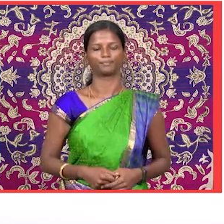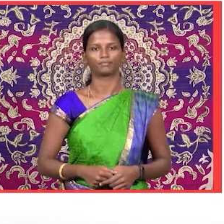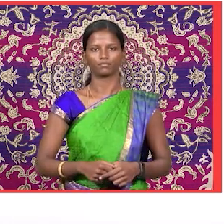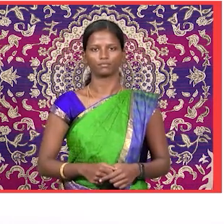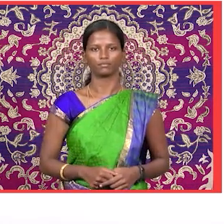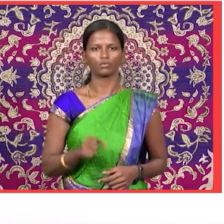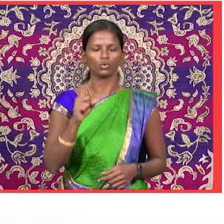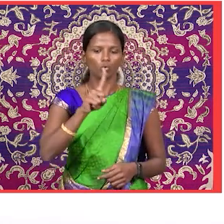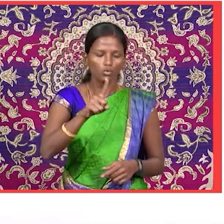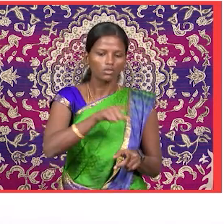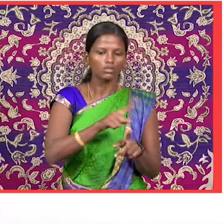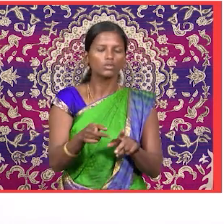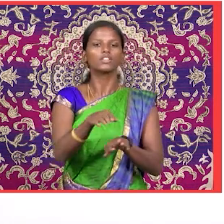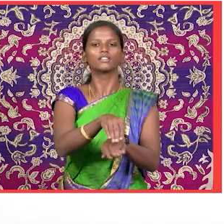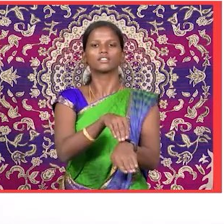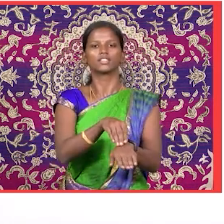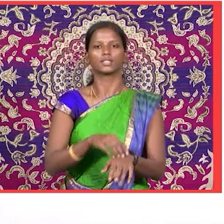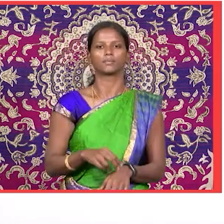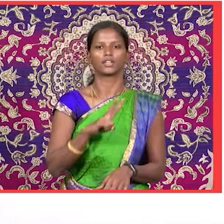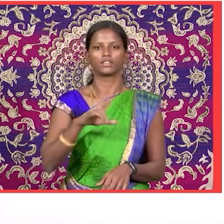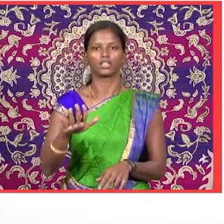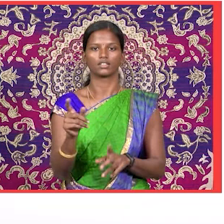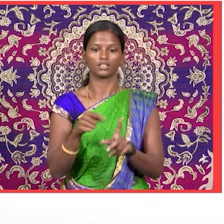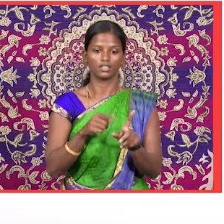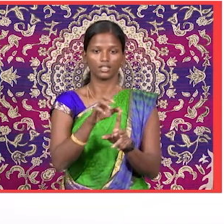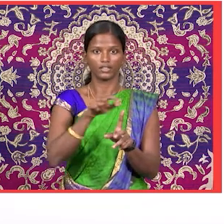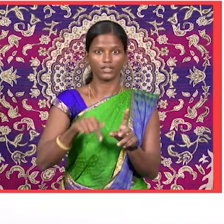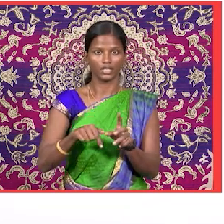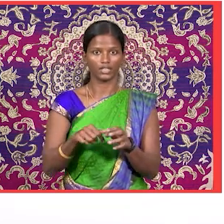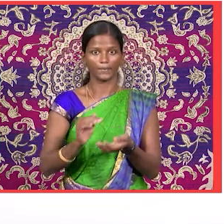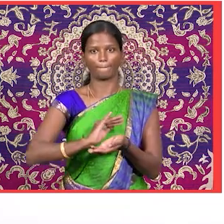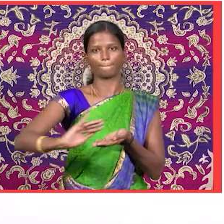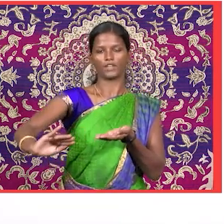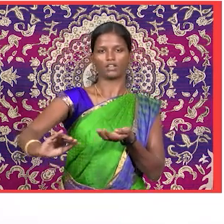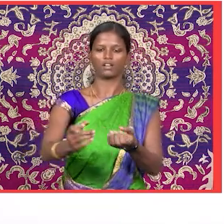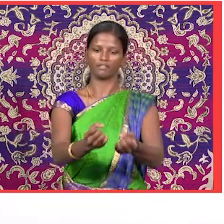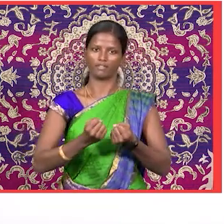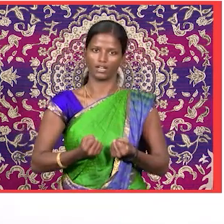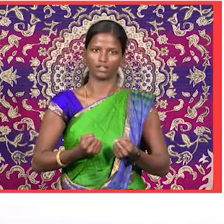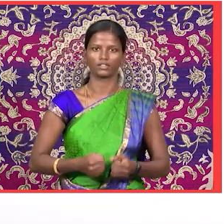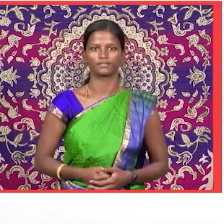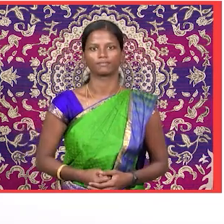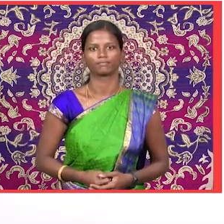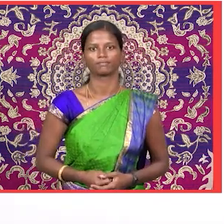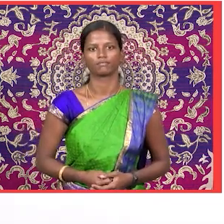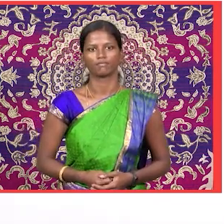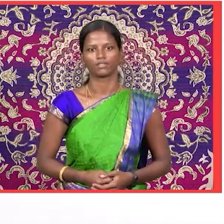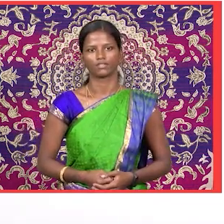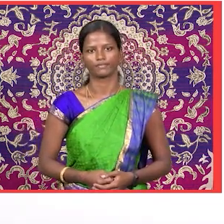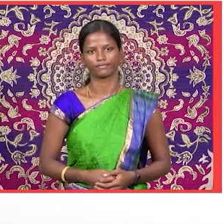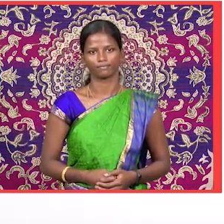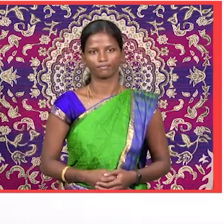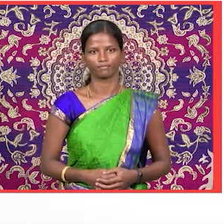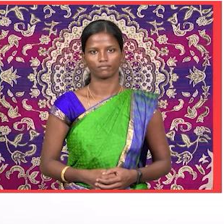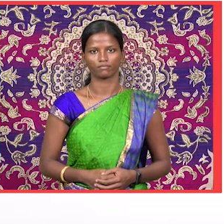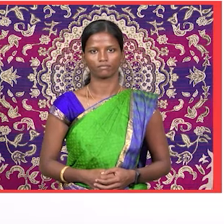1 ஜோடி காலணிகளை 25% விலையில் வாங்கினார், அதாவது குறித்த விலையிலிருந்து அவங்களுக்கு எவ்வளோ கொடுத்துருக்காங்கன்னா 25% தள்ளுபடி